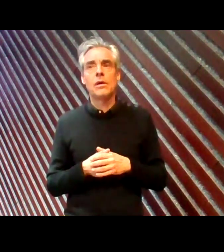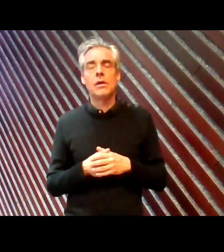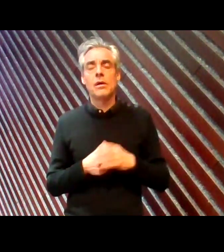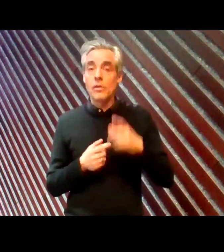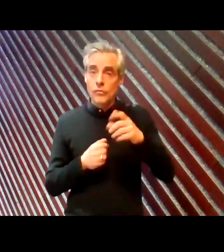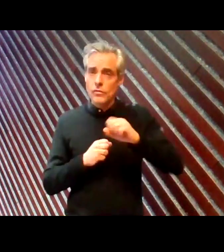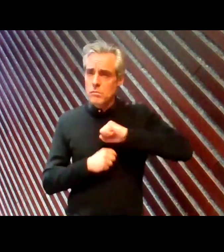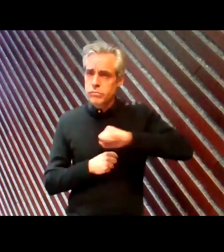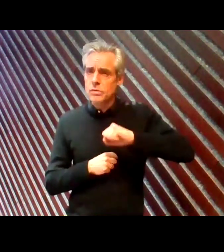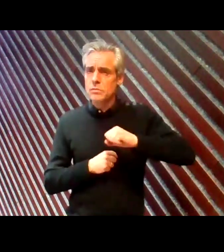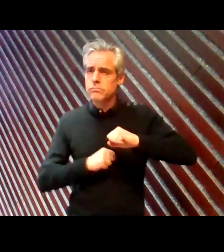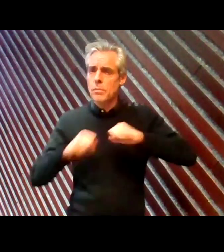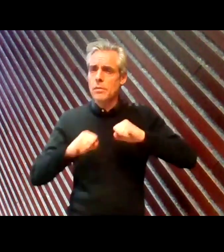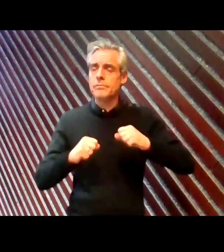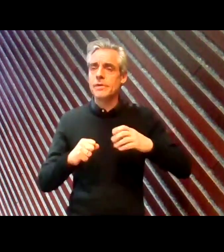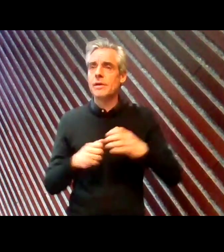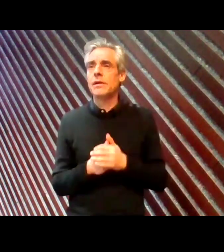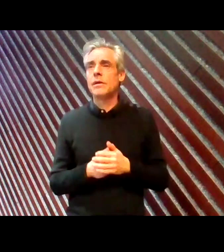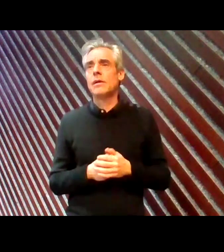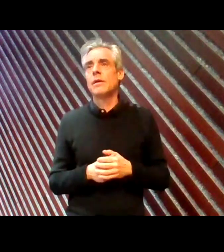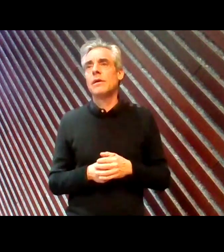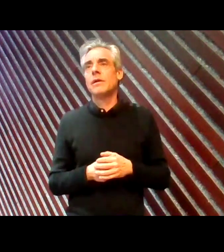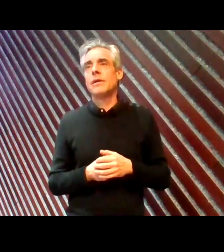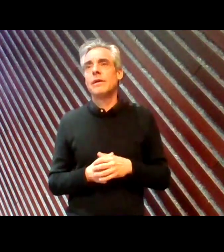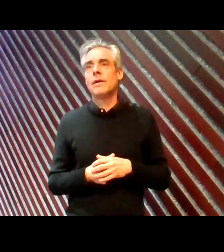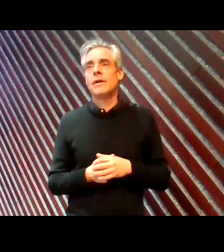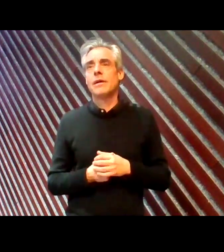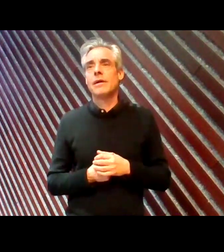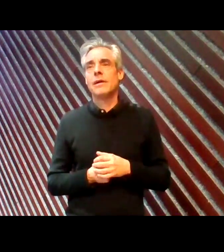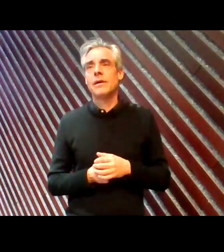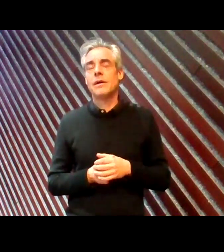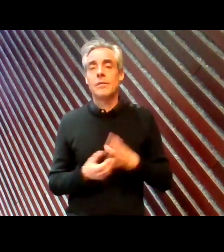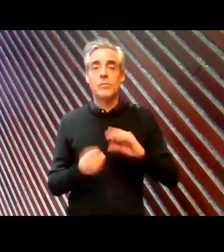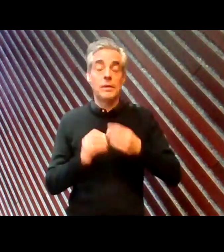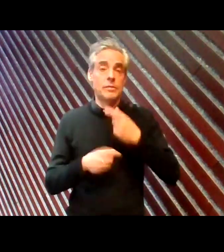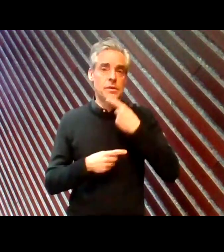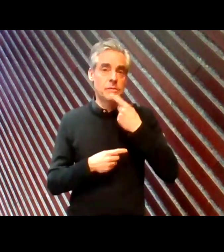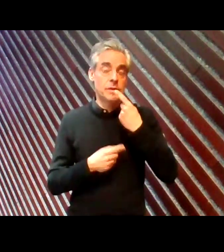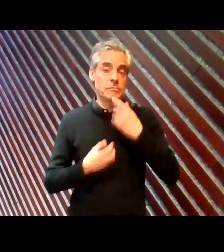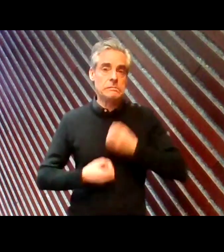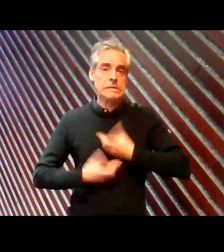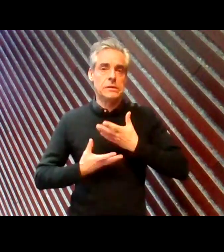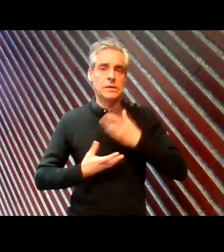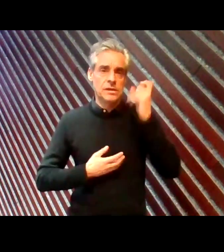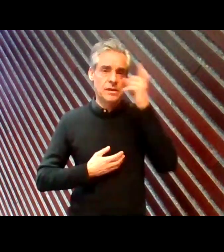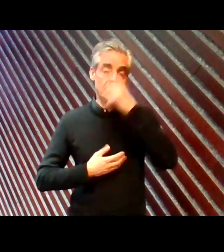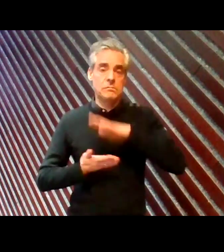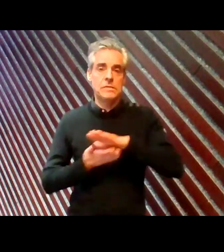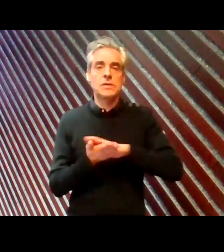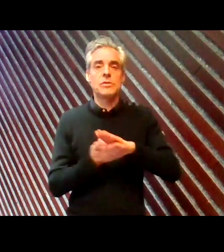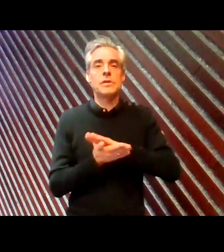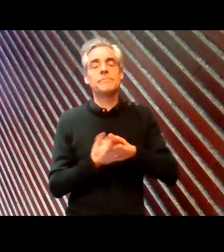boosté vous avez boosté le grand je ne parle pas bien excusez-moi tous on a boosté